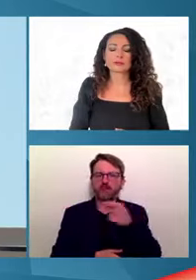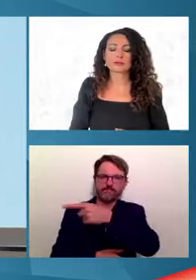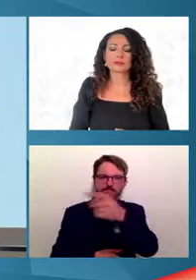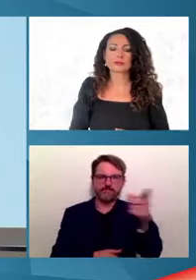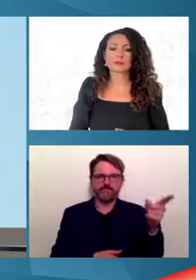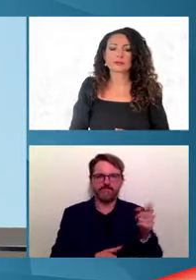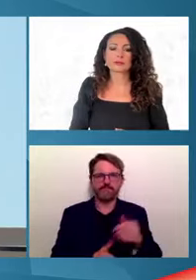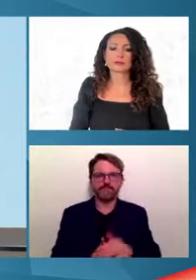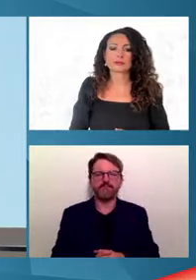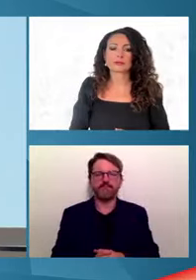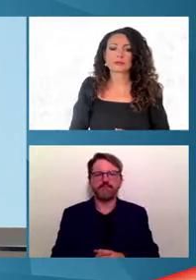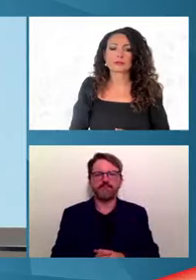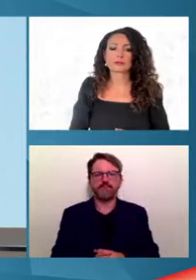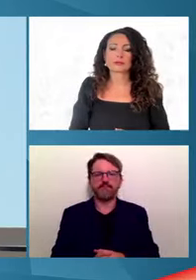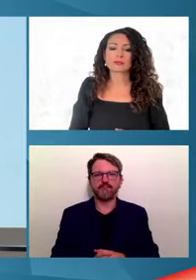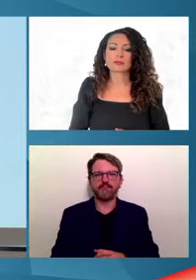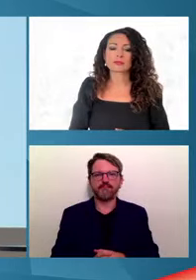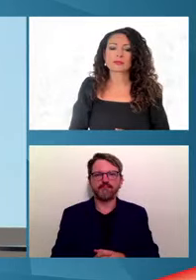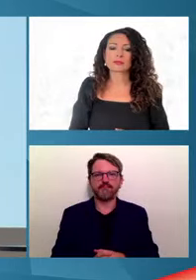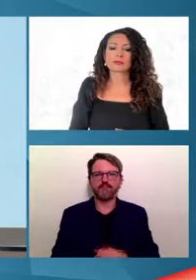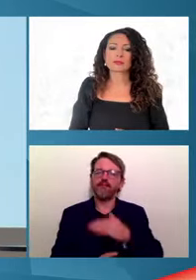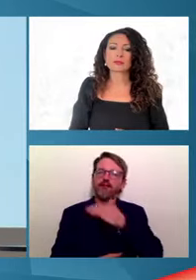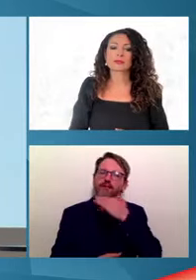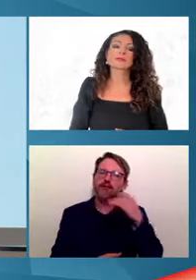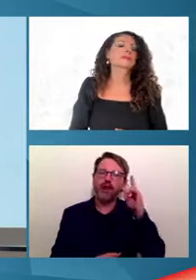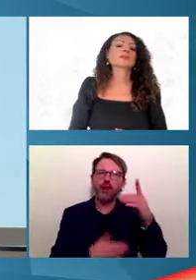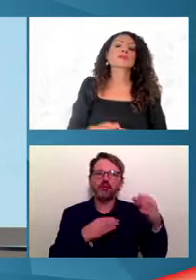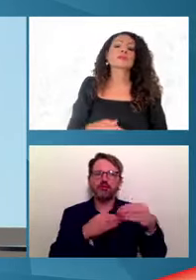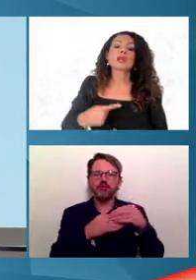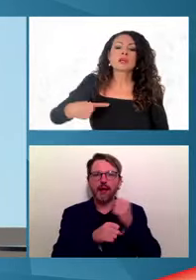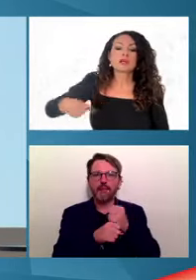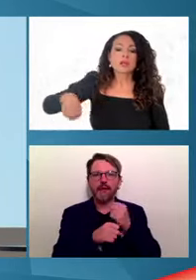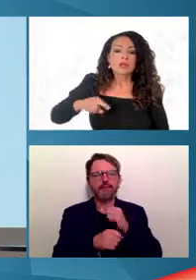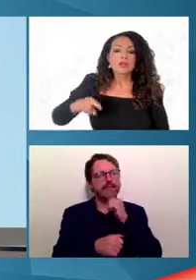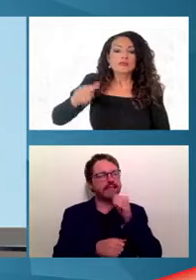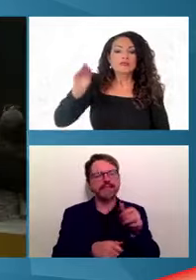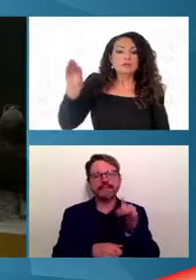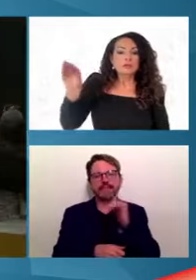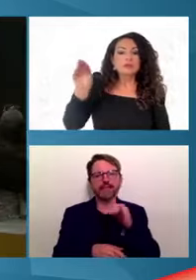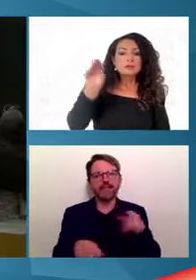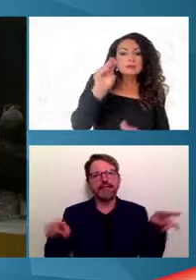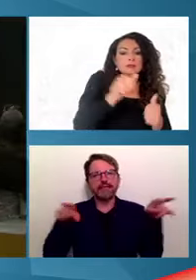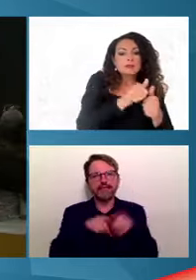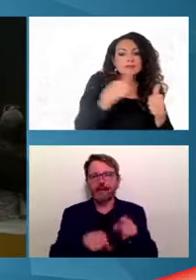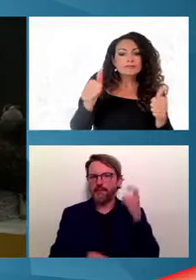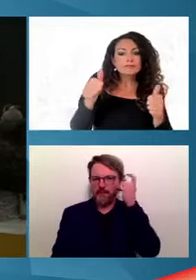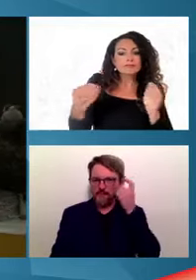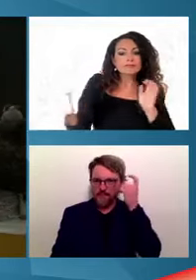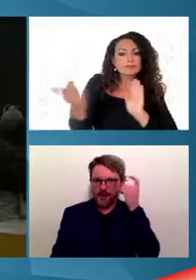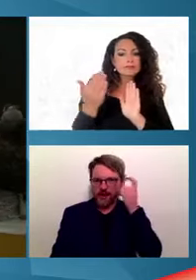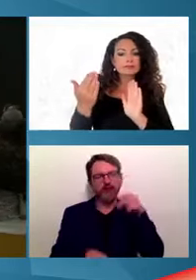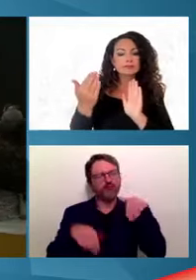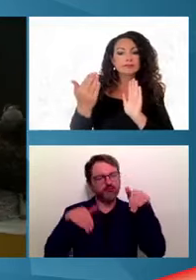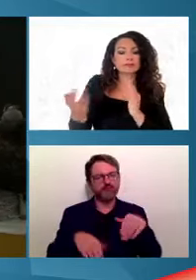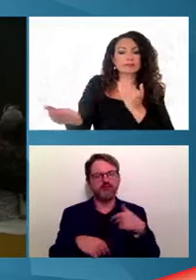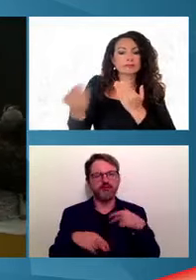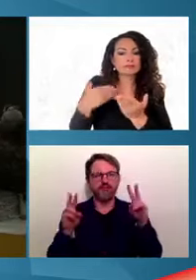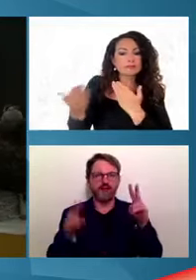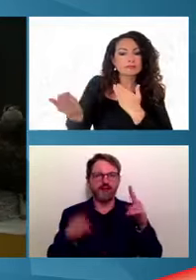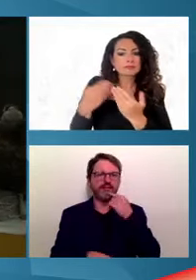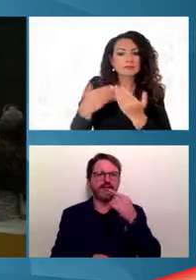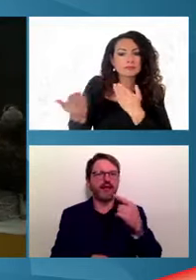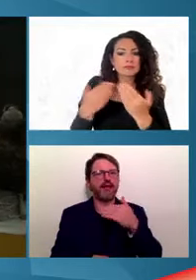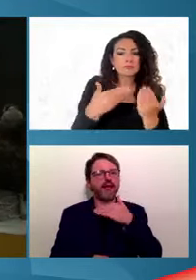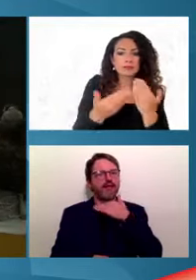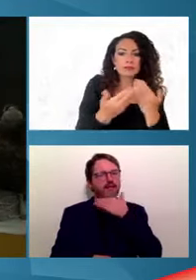Viel an Zusammenarbeit, an Vorschlägen. Wir waren nicht immer alle einer Meinung. Ja, auch das müssen wir uns ehrlicherweise erinnern. Es gab heftige